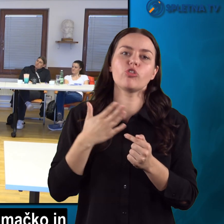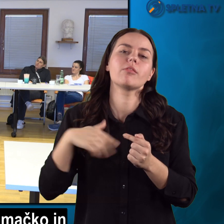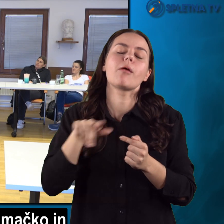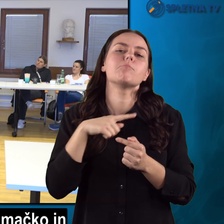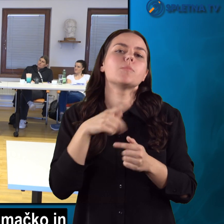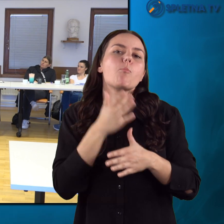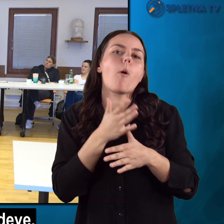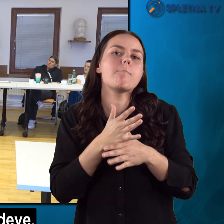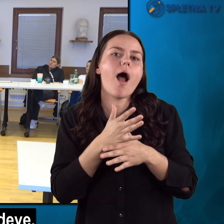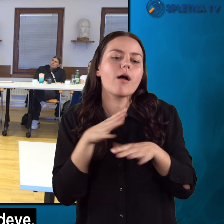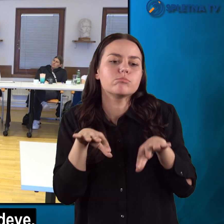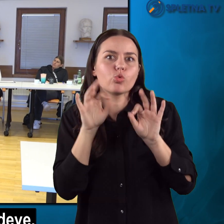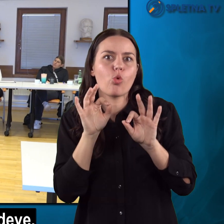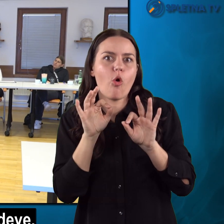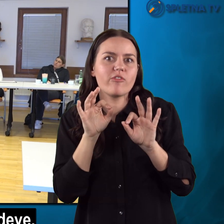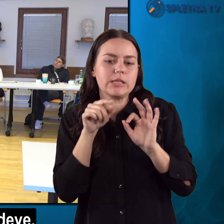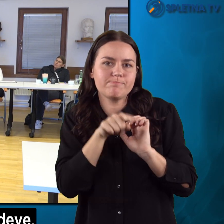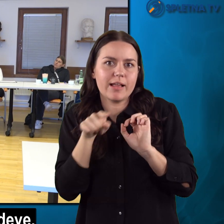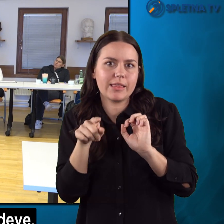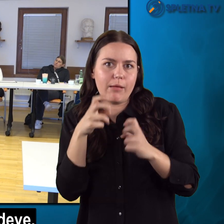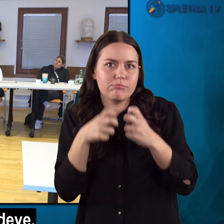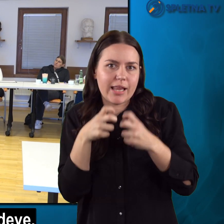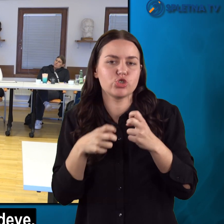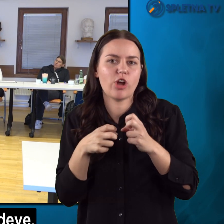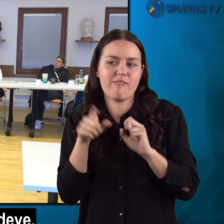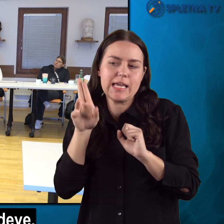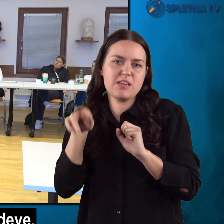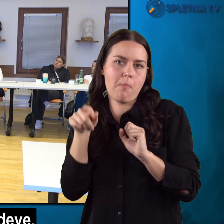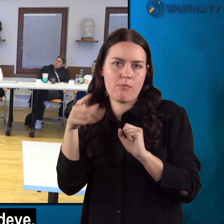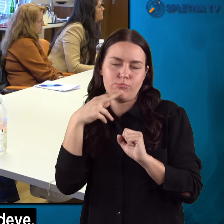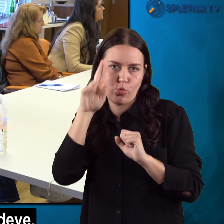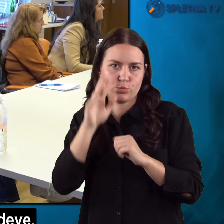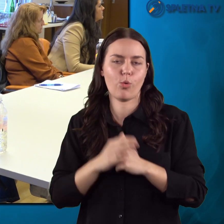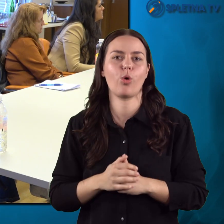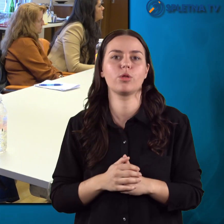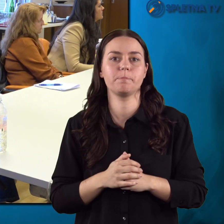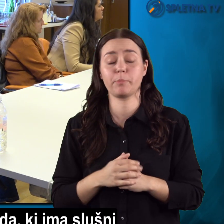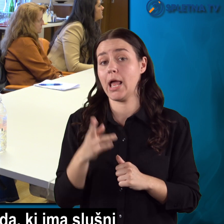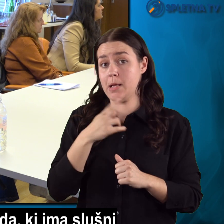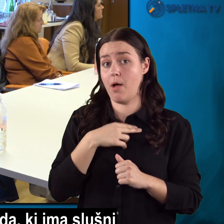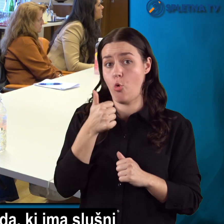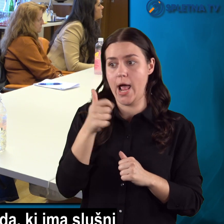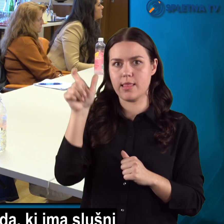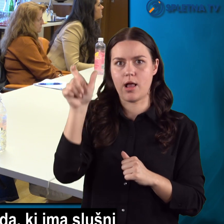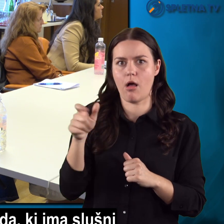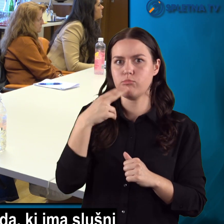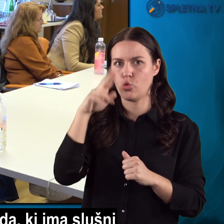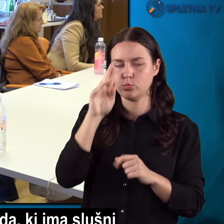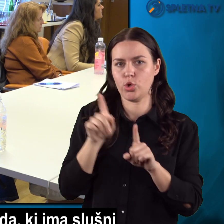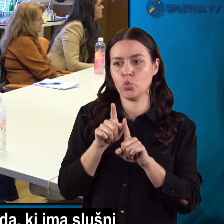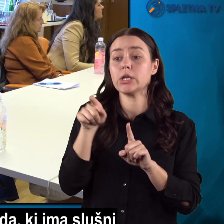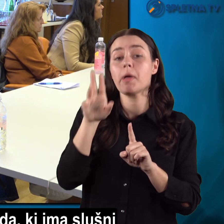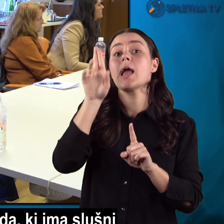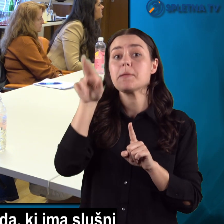pomaga razvozlati vse te zadeve, ki jih ta gospod ima. Imamo enega gospoda, ki